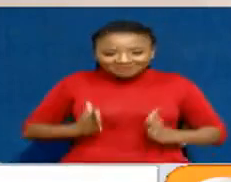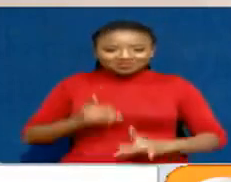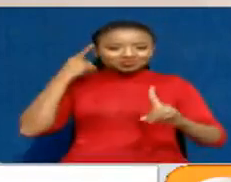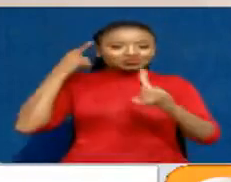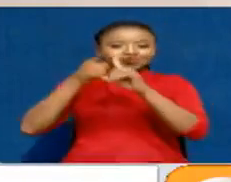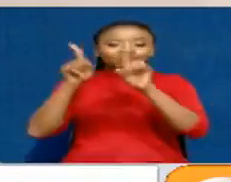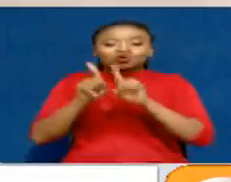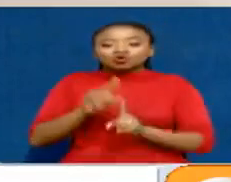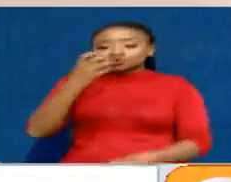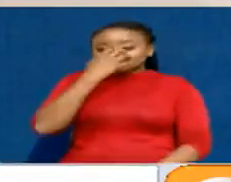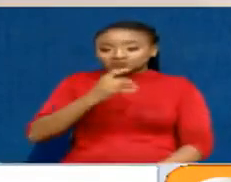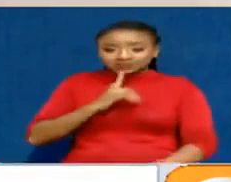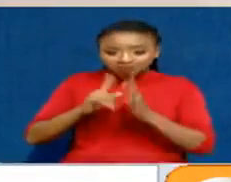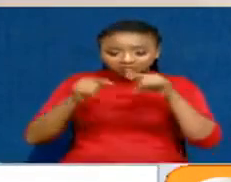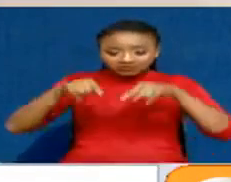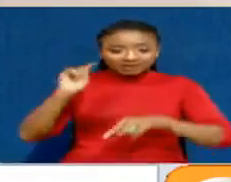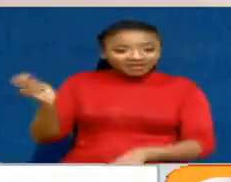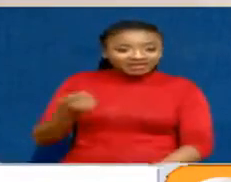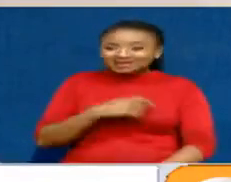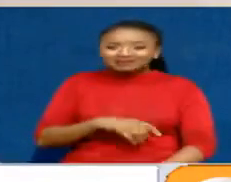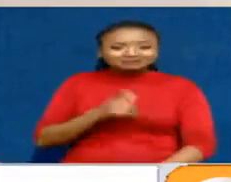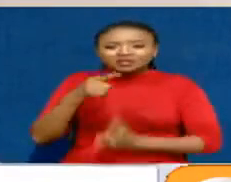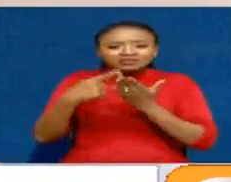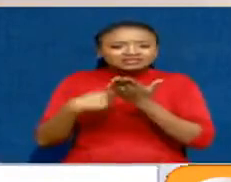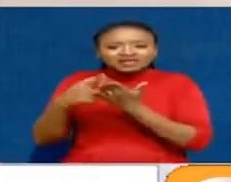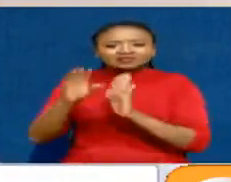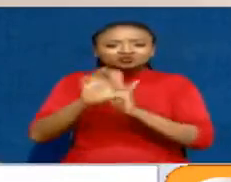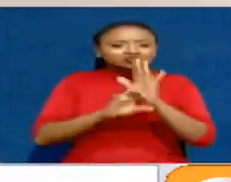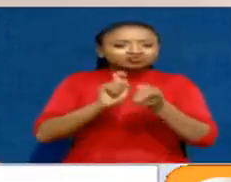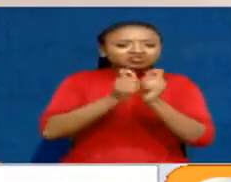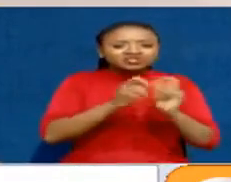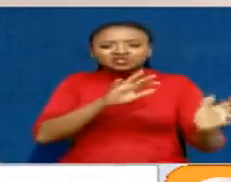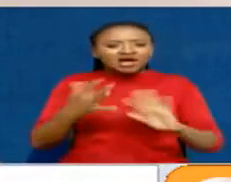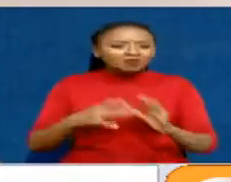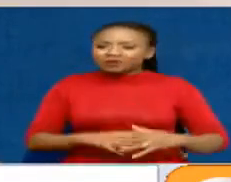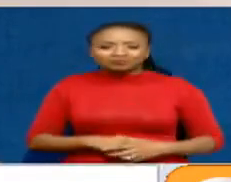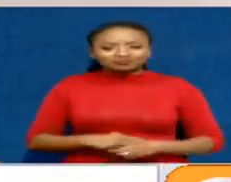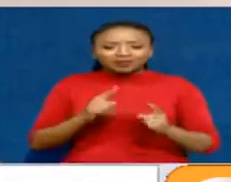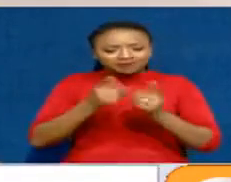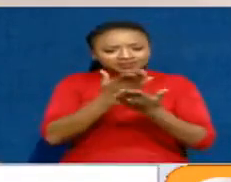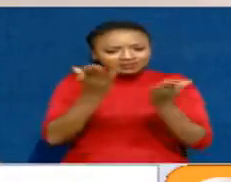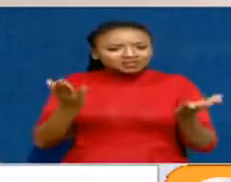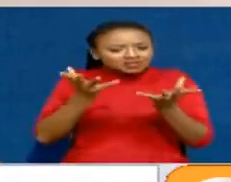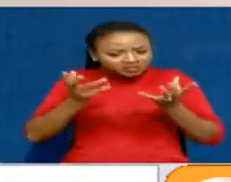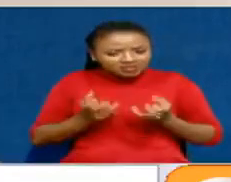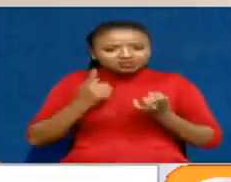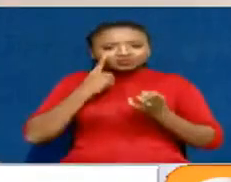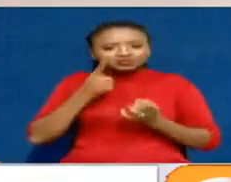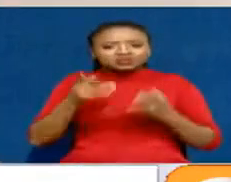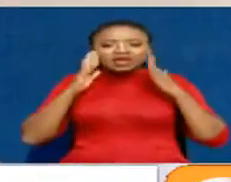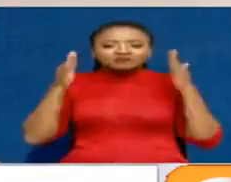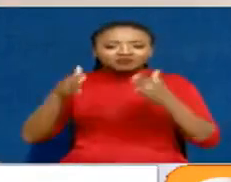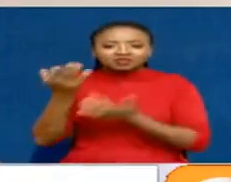Naye Ruto amedai kuwa Kenya haipaswi kujadili mabadiliko ya katiba kwa sasa, bali Wakenya wanastahili kuzungumza uchumi